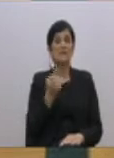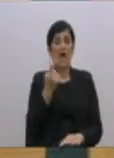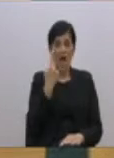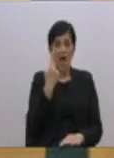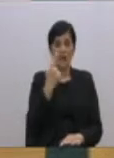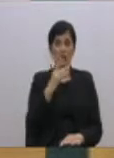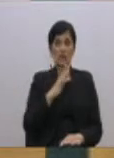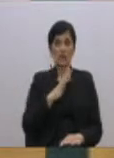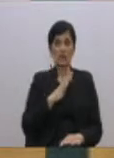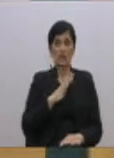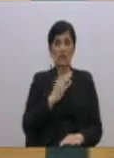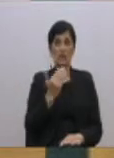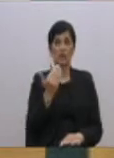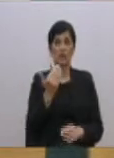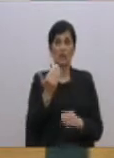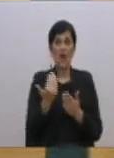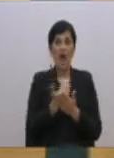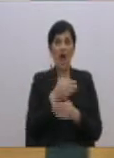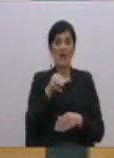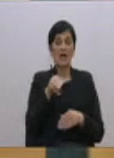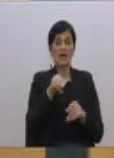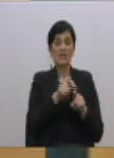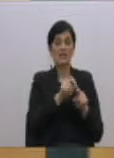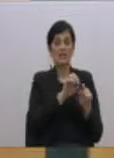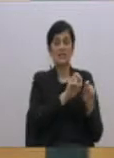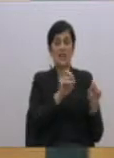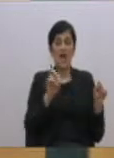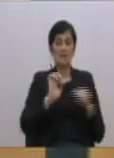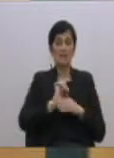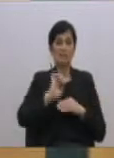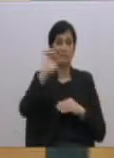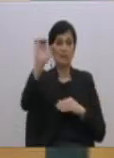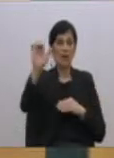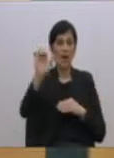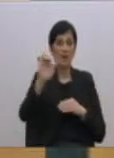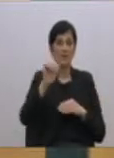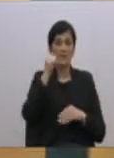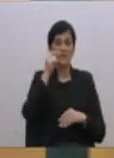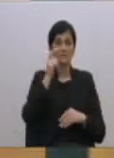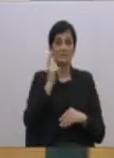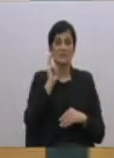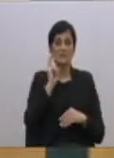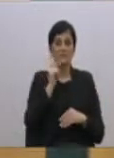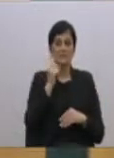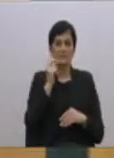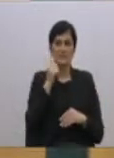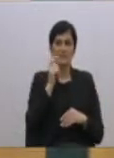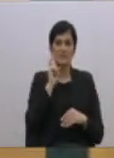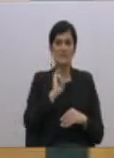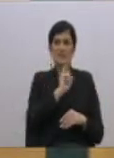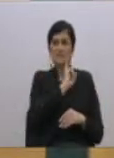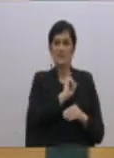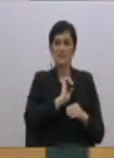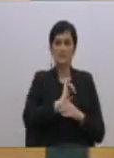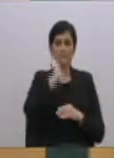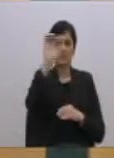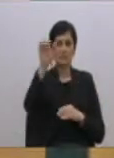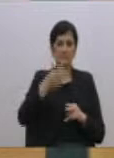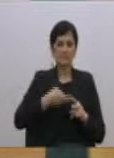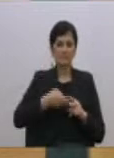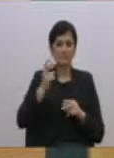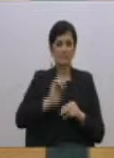ico gada sah. Tu ne xalit erminișe moitane tham nătilși. Gatsim bireba, gada sah leba.